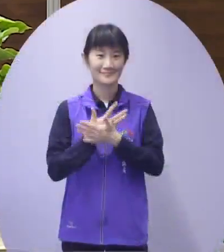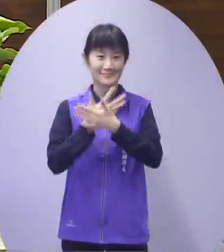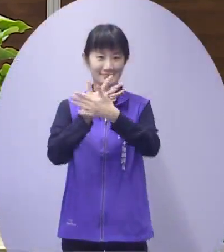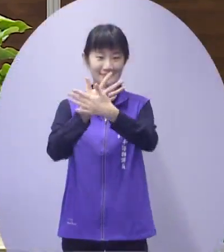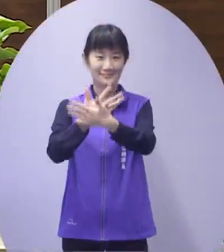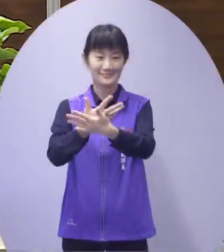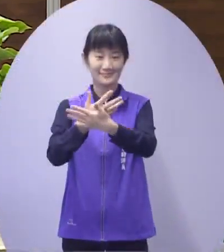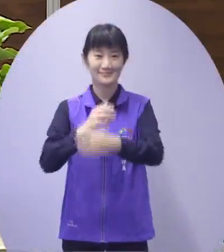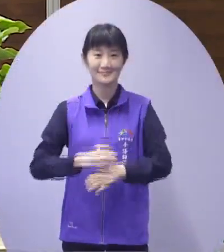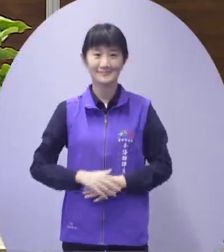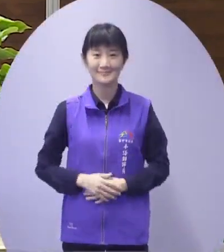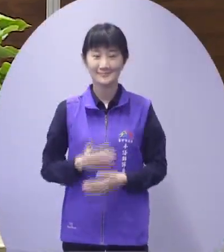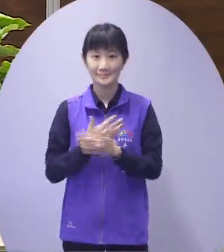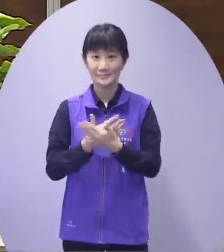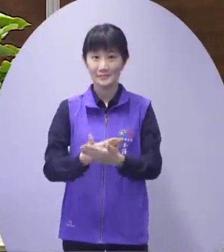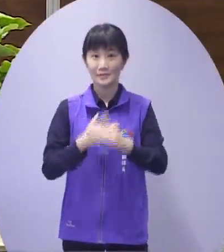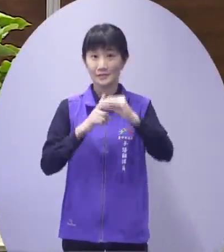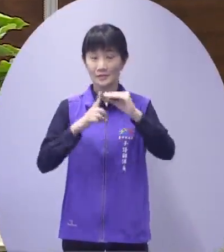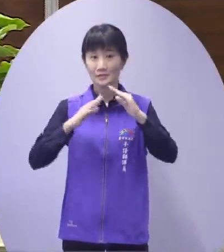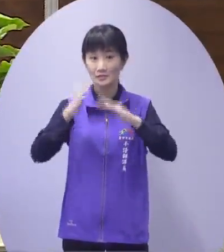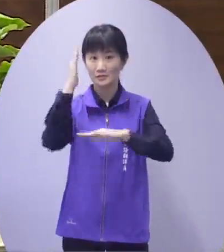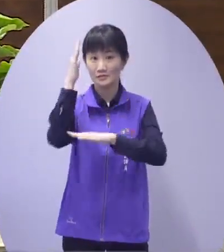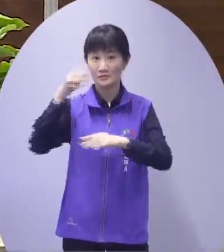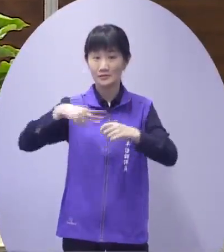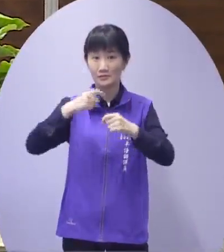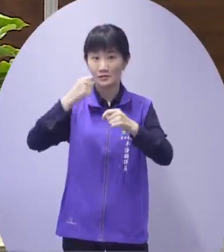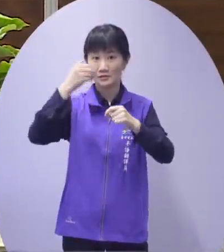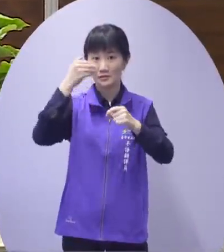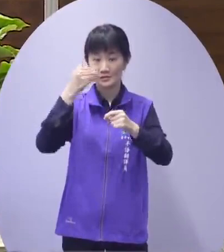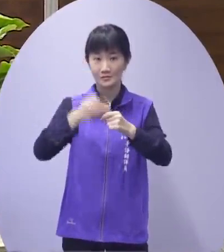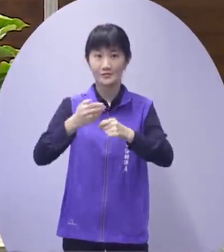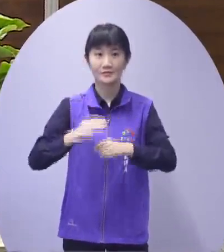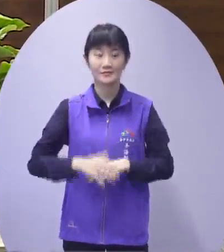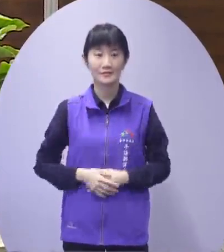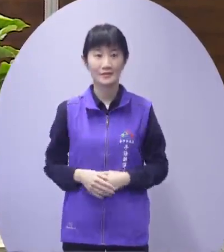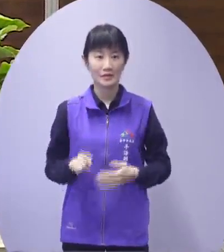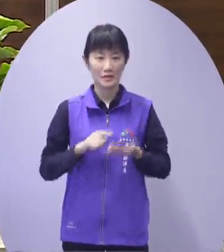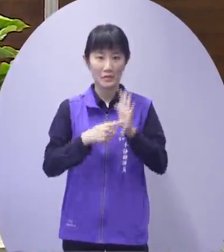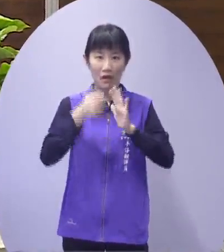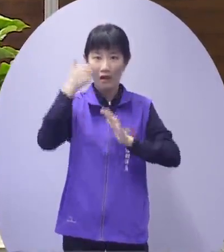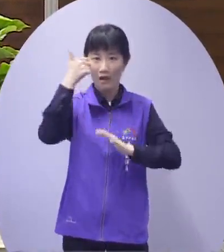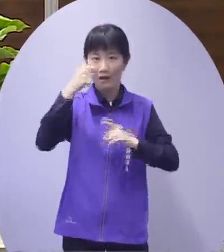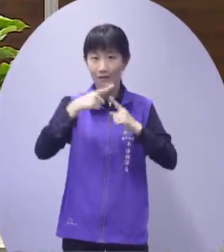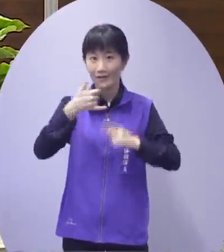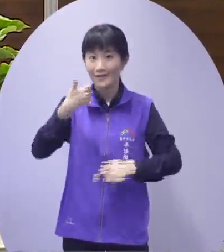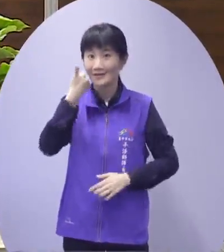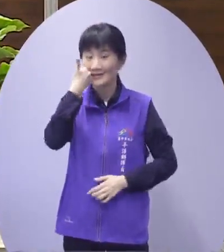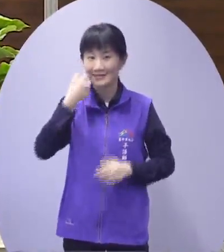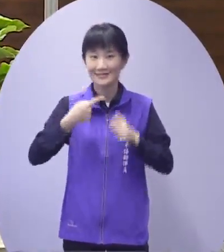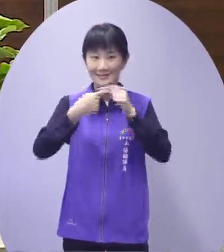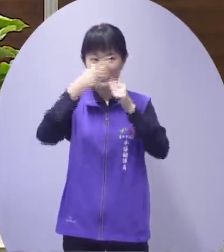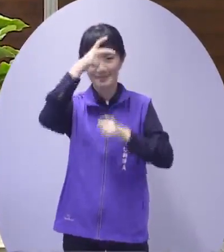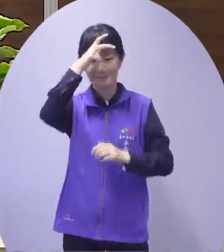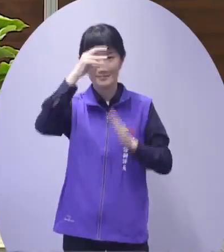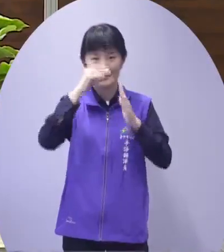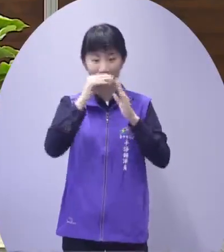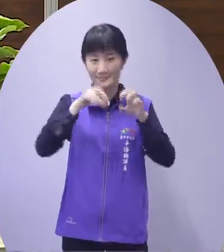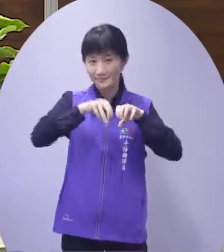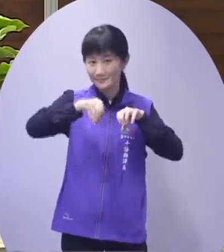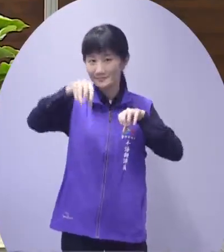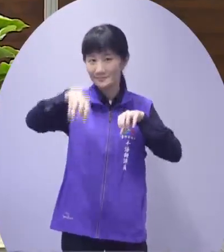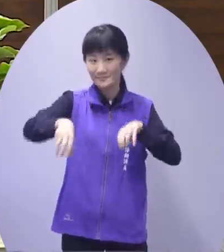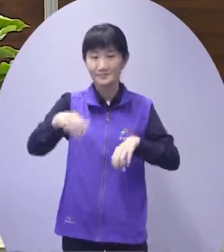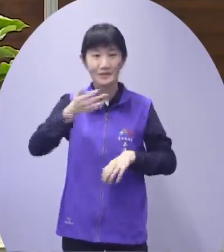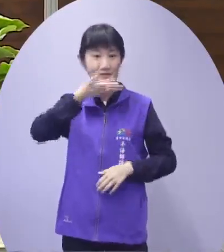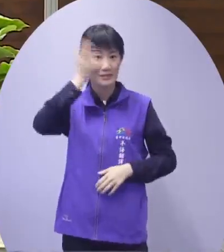奖，颁发本府109年度廉洁楷模人员。第一位，警察局清水分局